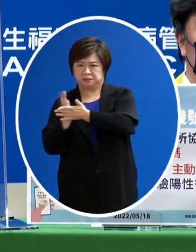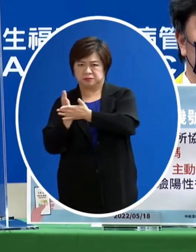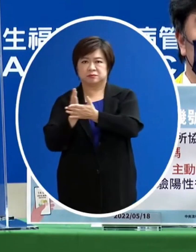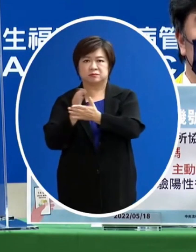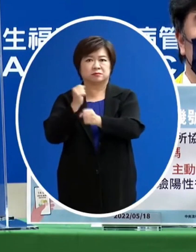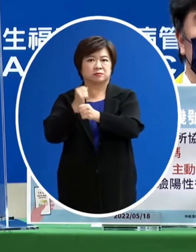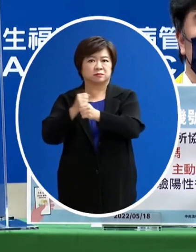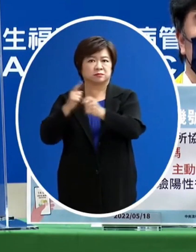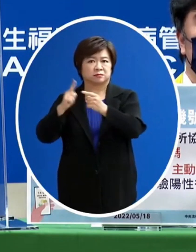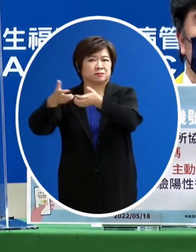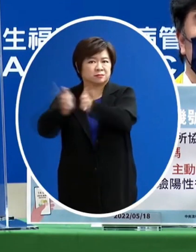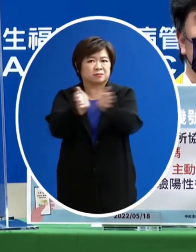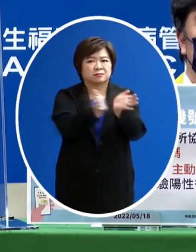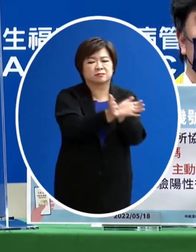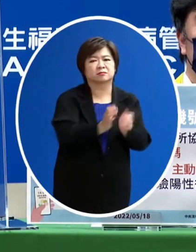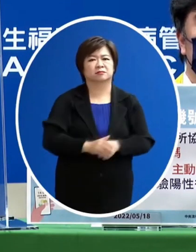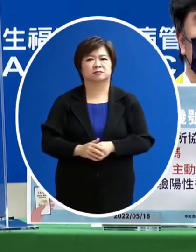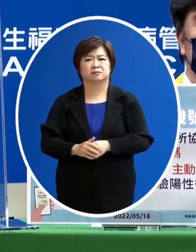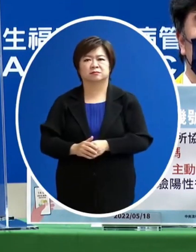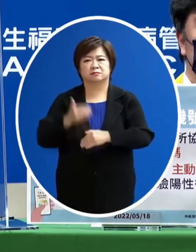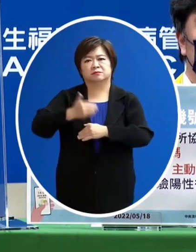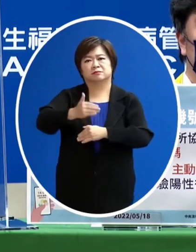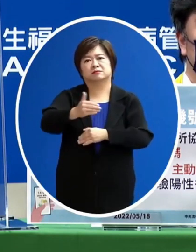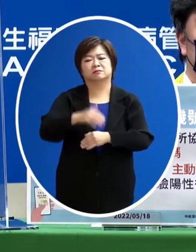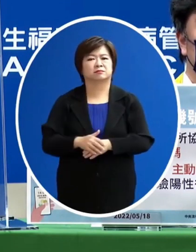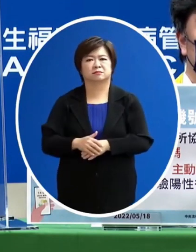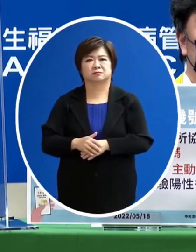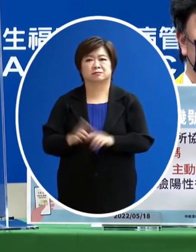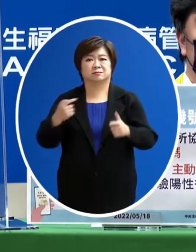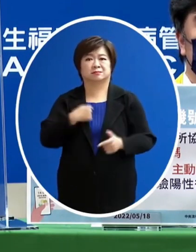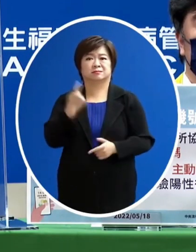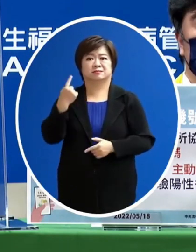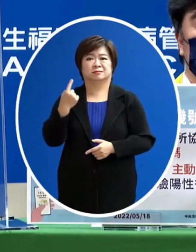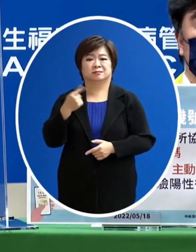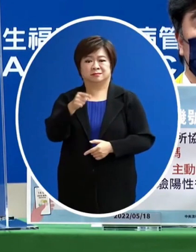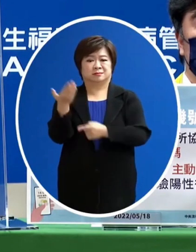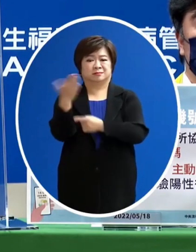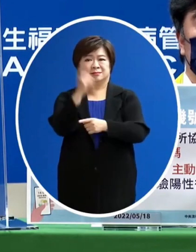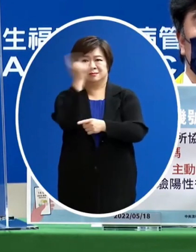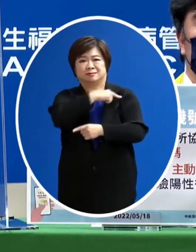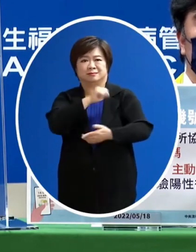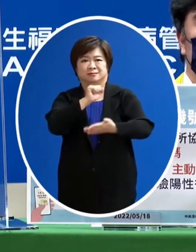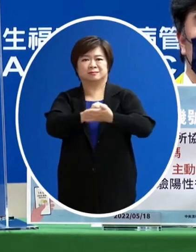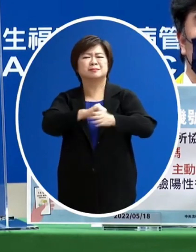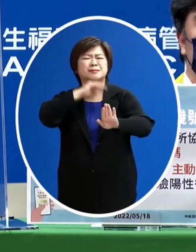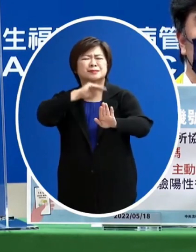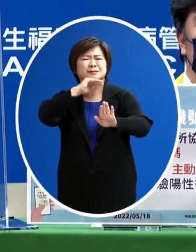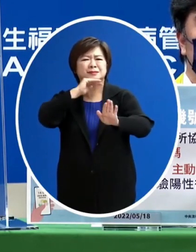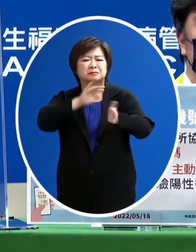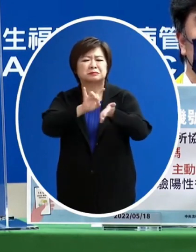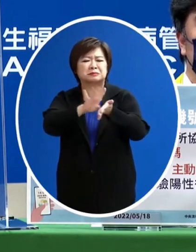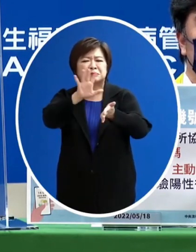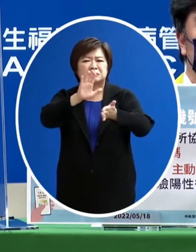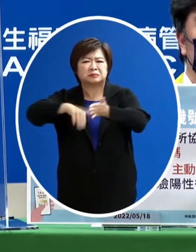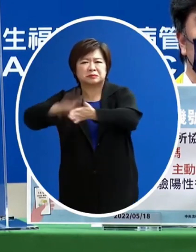有一定的程序。这也不是任何人哈，像我说啊，不要他不要死就不会死。哦，就要少报几个人就少报，那